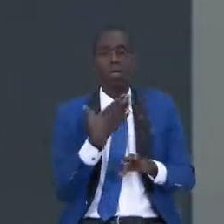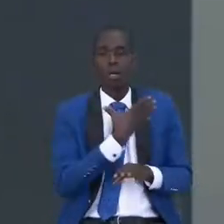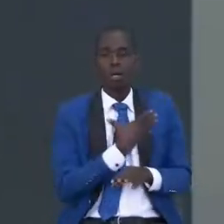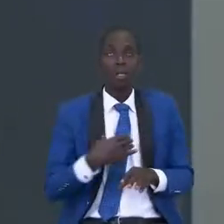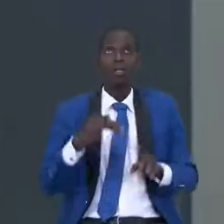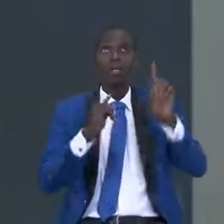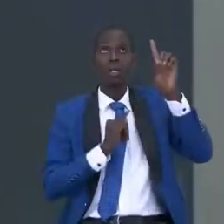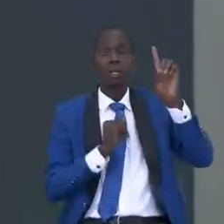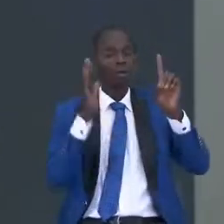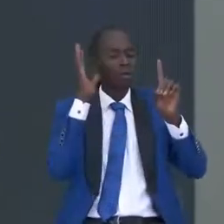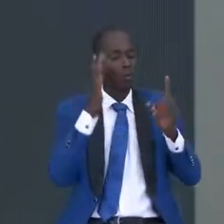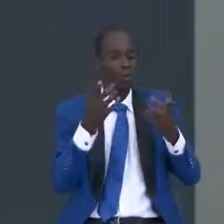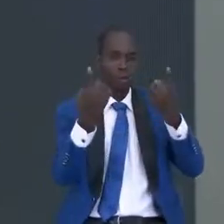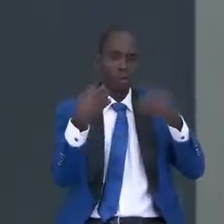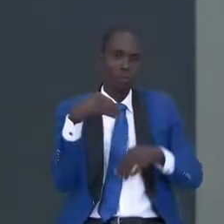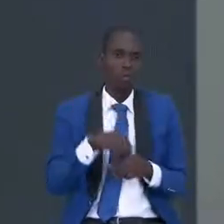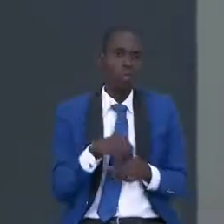en toi.